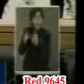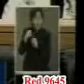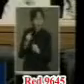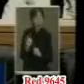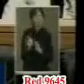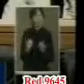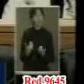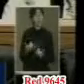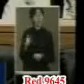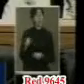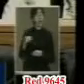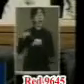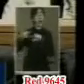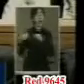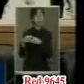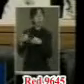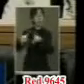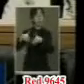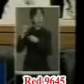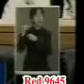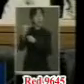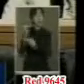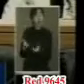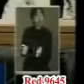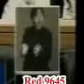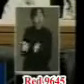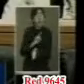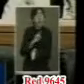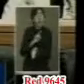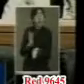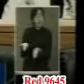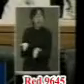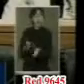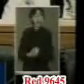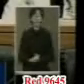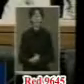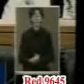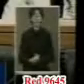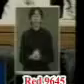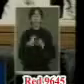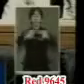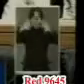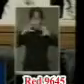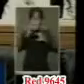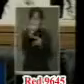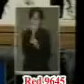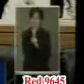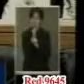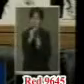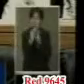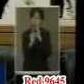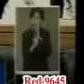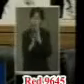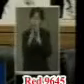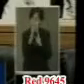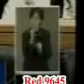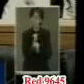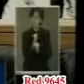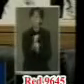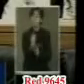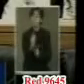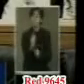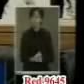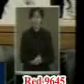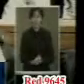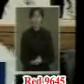ายกแผ่นดินให้กับกลุ่มพันธมิตรไปแล้วเลยครับท่านประธานทำไมรัฐบาลไม่ใช้ผลบังคับในการแก้ไขปัญหาผ